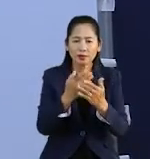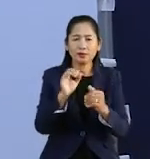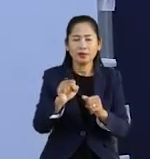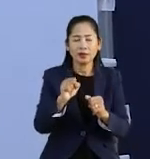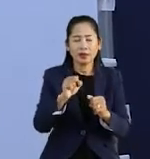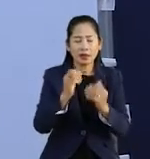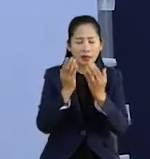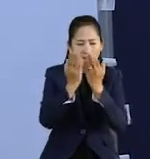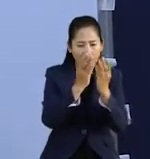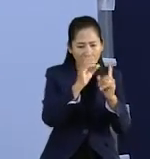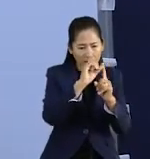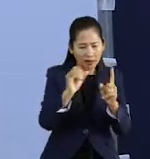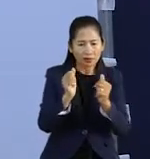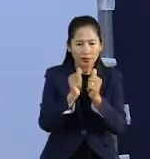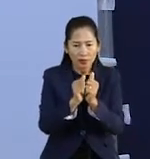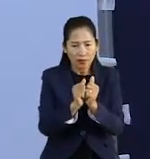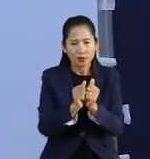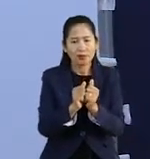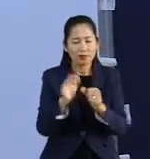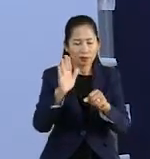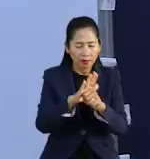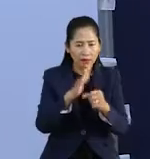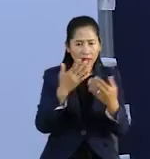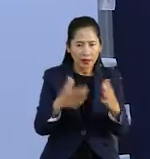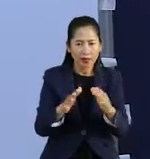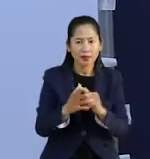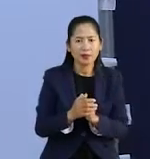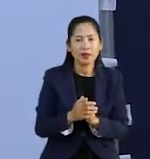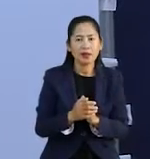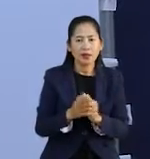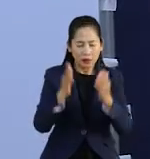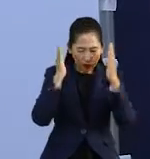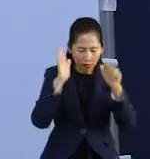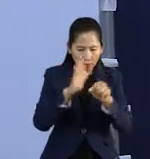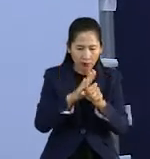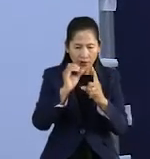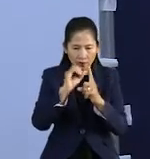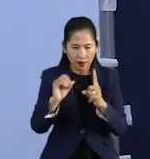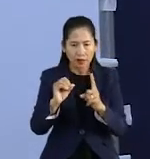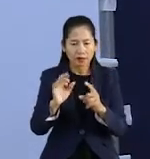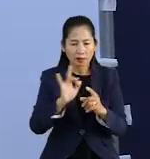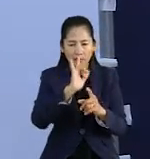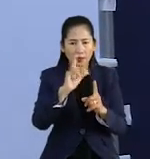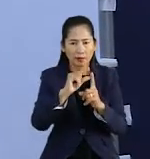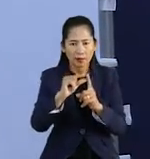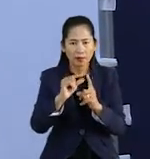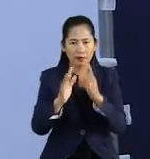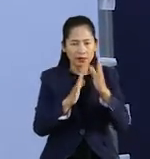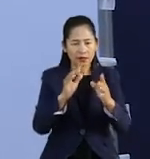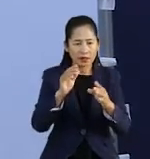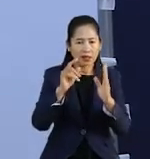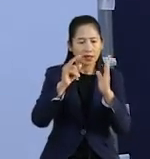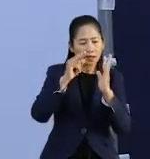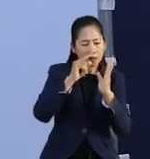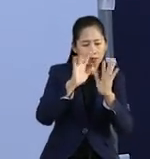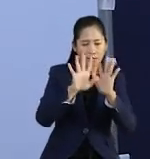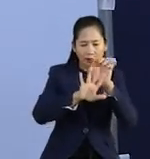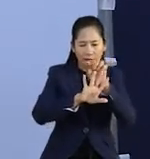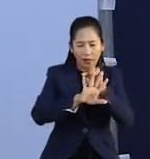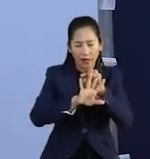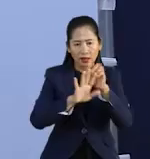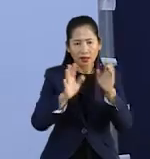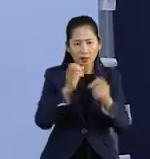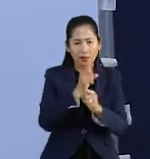จังก้นอ่านละบาทมือลครูบันเตยยังมาบำเพ็ญรุ่นรอลหายบาทเจ้าบำเพ็ญละบาทได้ปลาเปี่ยมีสัญญาผัดเลื้ออ้อยบ้านสำสร